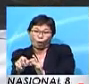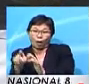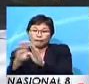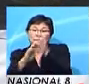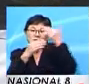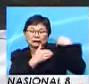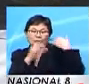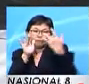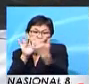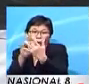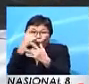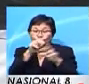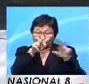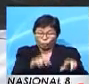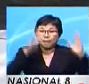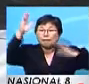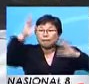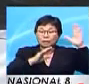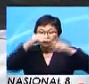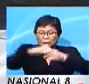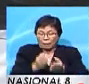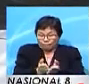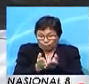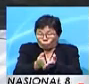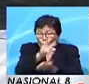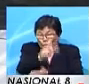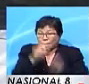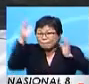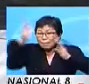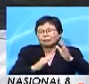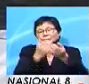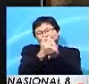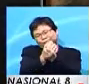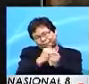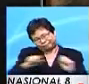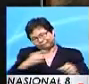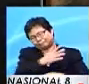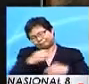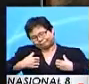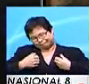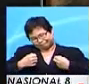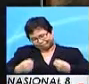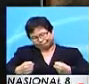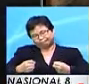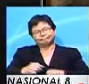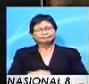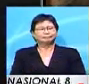memastikan rakyat Malaysia terlibat dalam bot misi kemanusiaan itu dalam keadaan baik dan selamat.